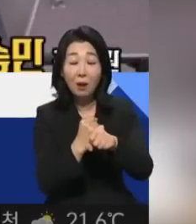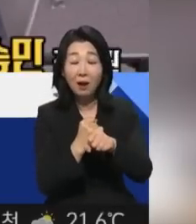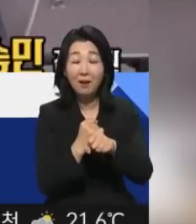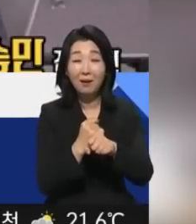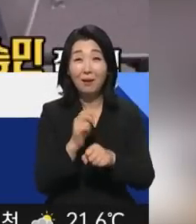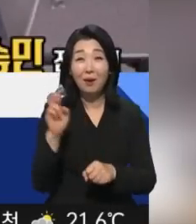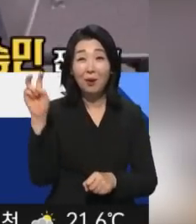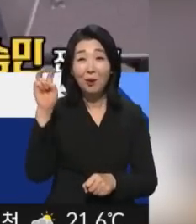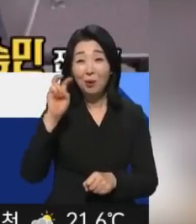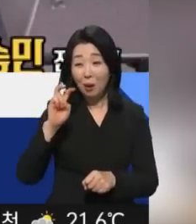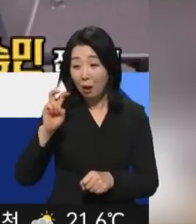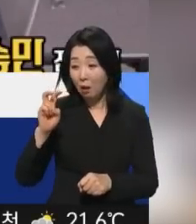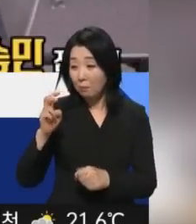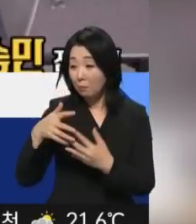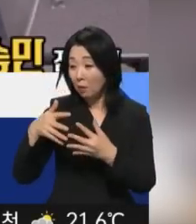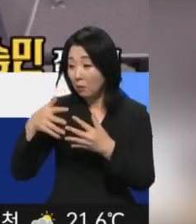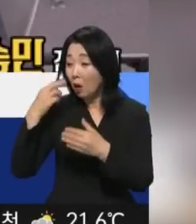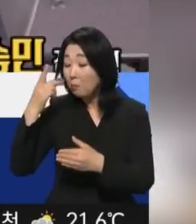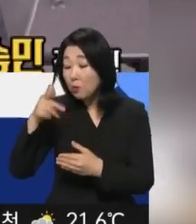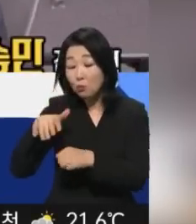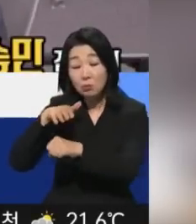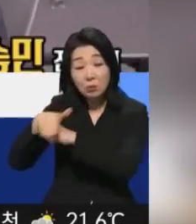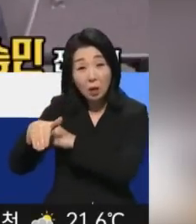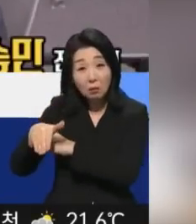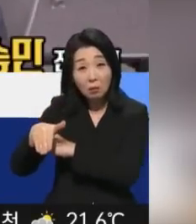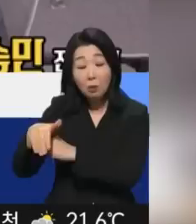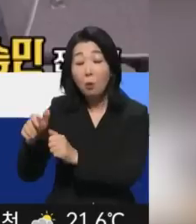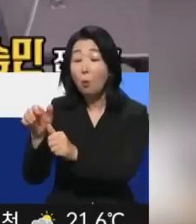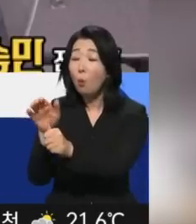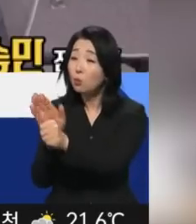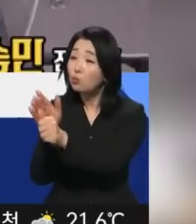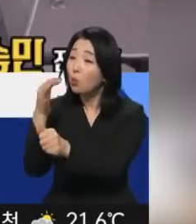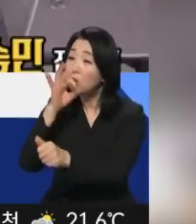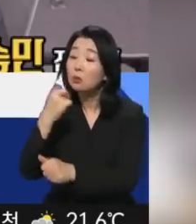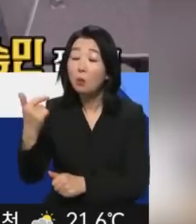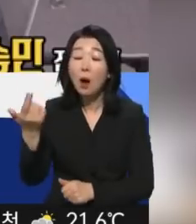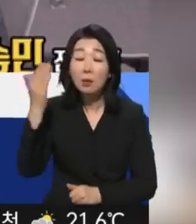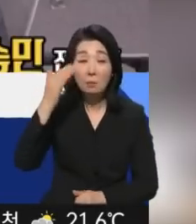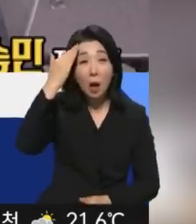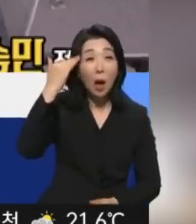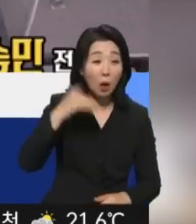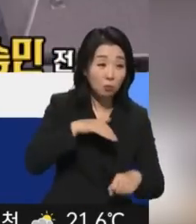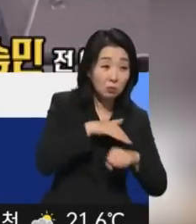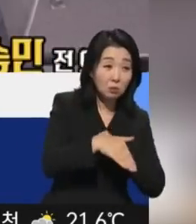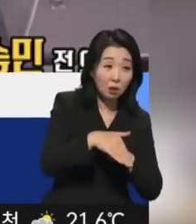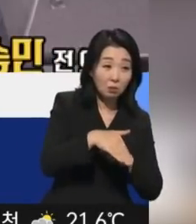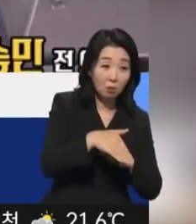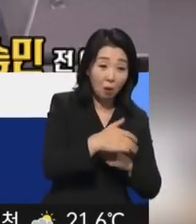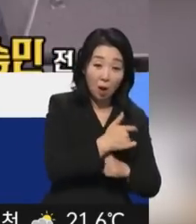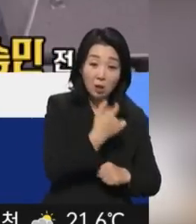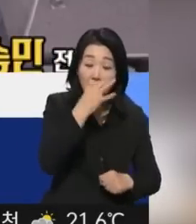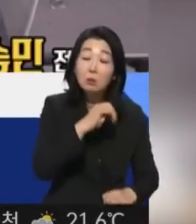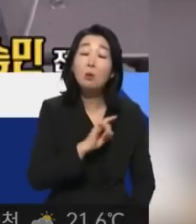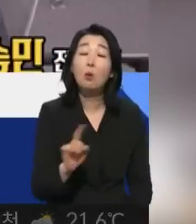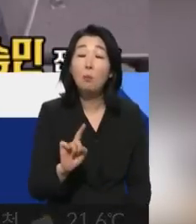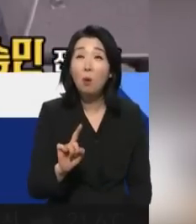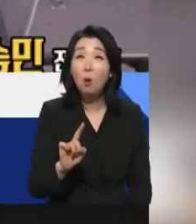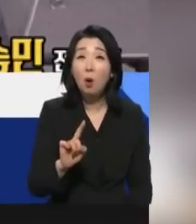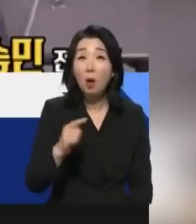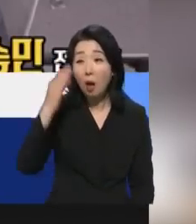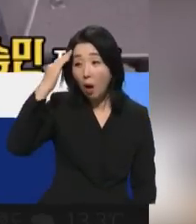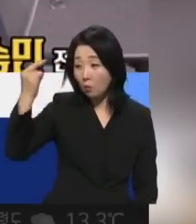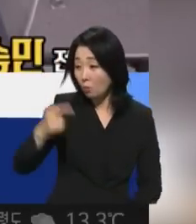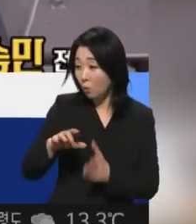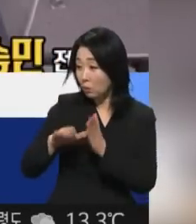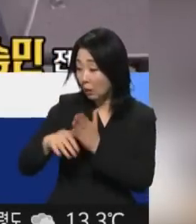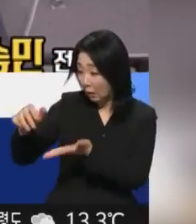모르겠는데 코리안 파이를 뭘 얻어왔냐. 박수를 덜 받더라도 덜 화려하더라도 꼭 귀국길에 챙겨오는 게 있어야 되는데